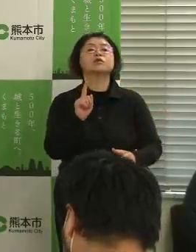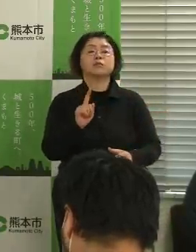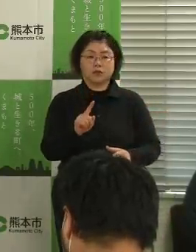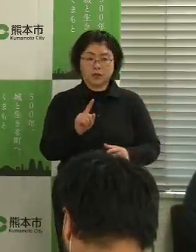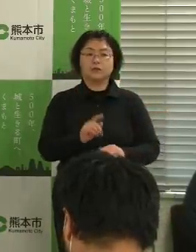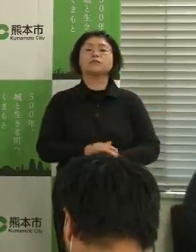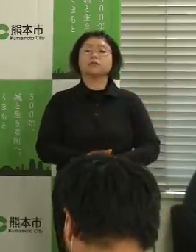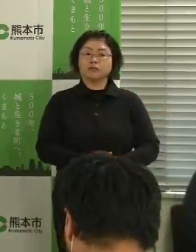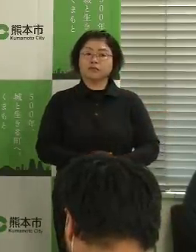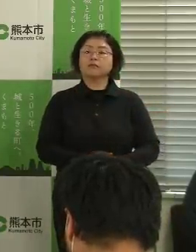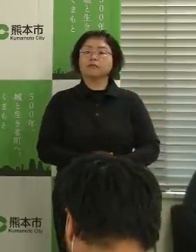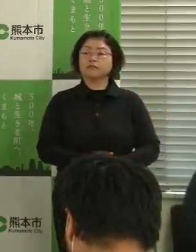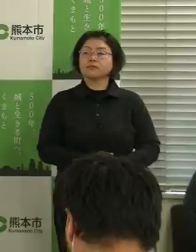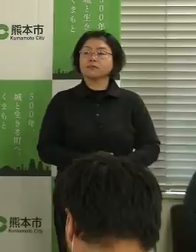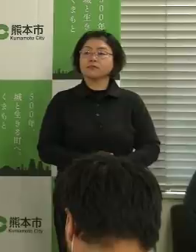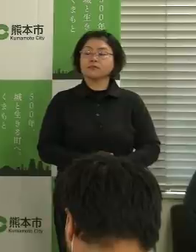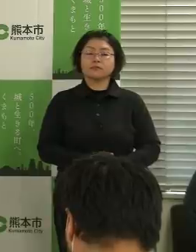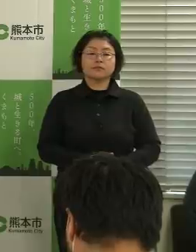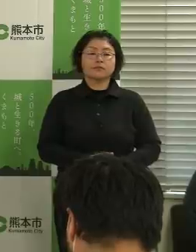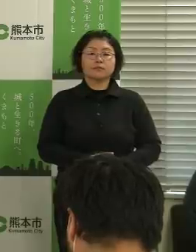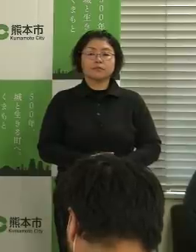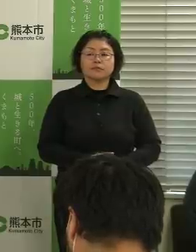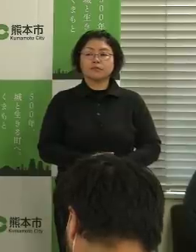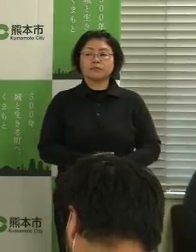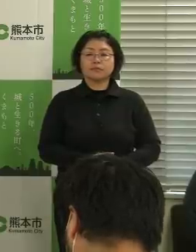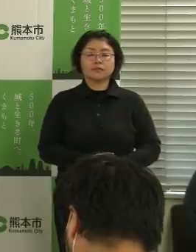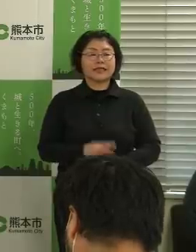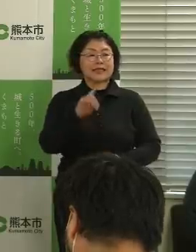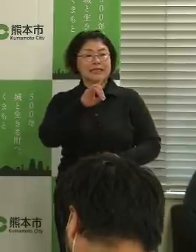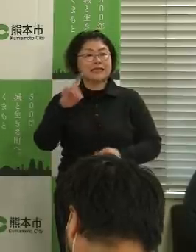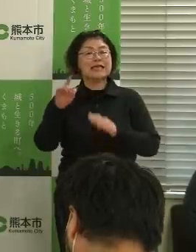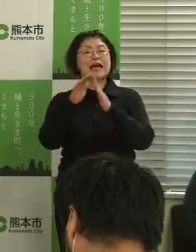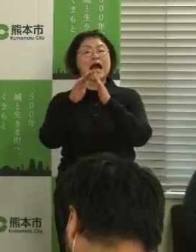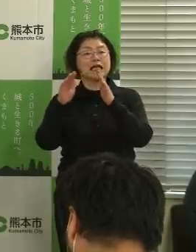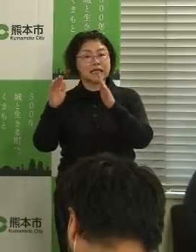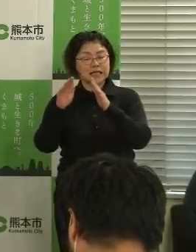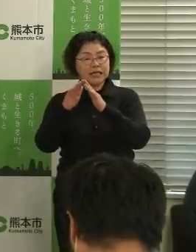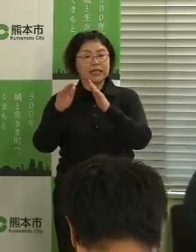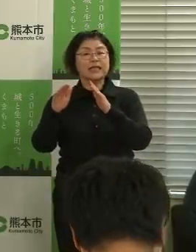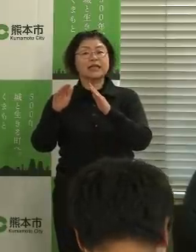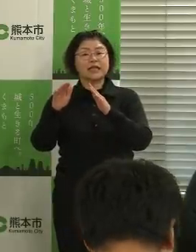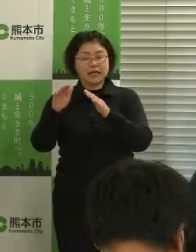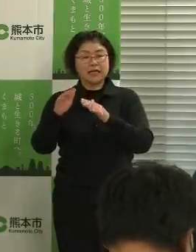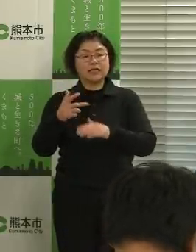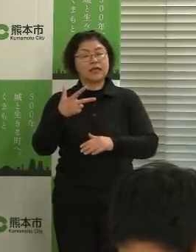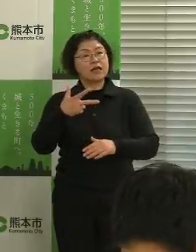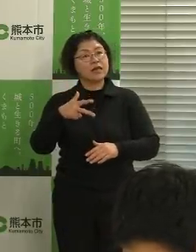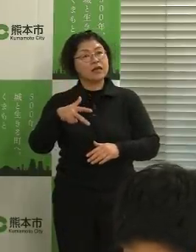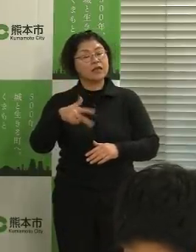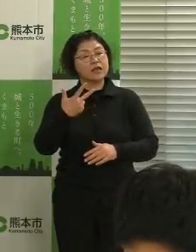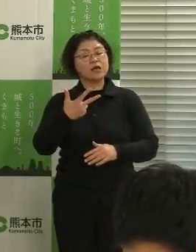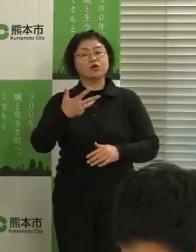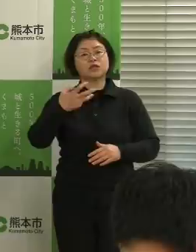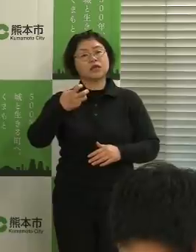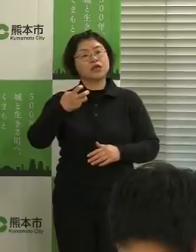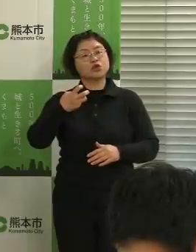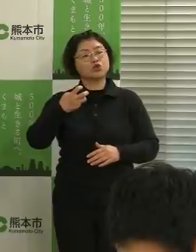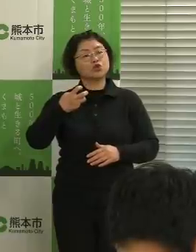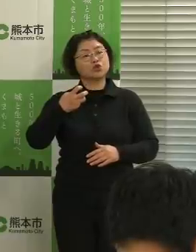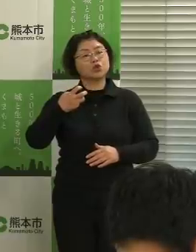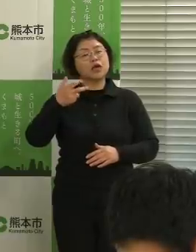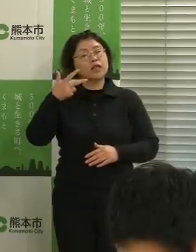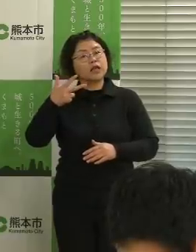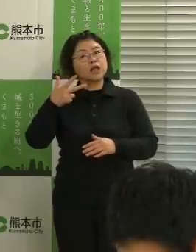。 先ほど議会の会議で終わっている737億円ぐらいが、 そうですね、大